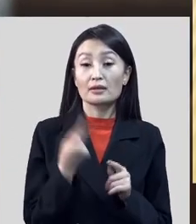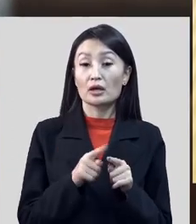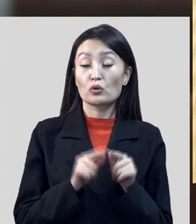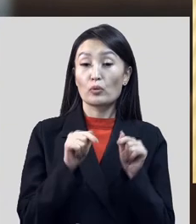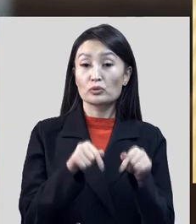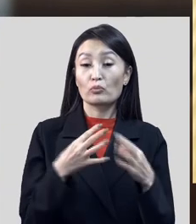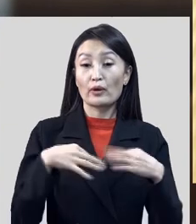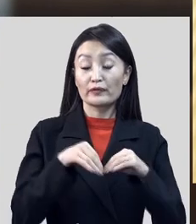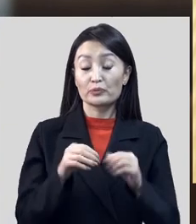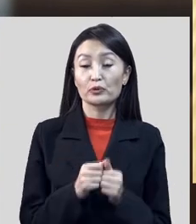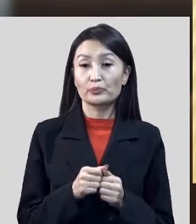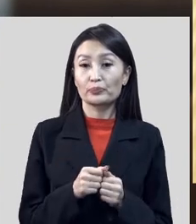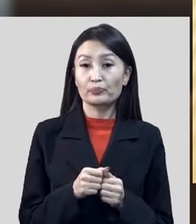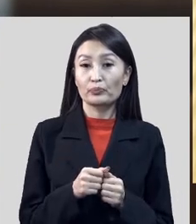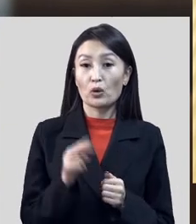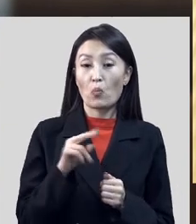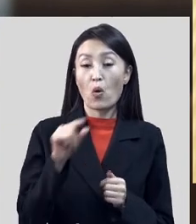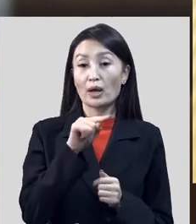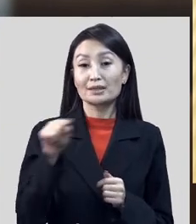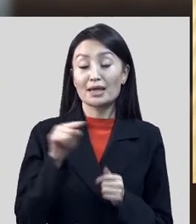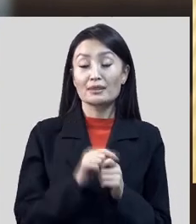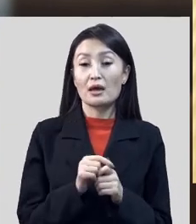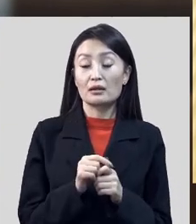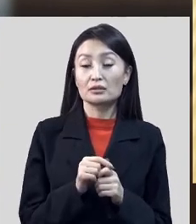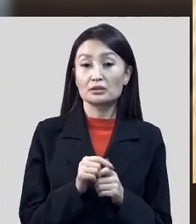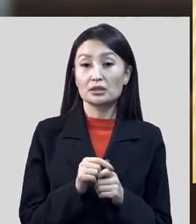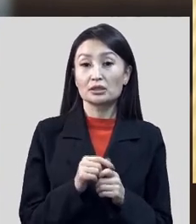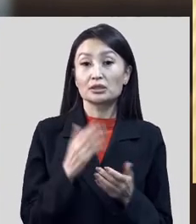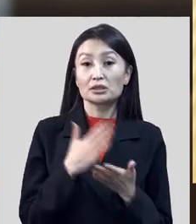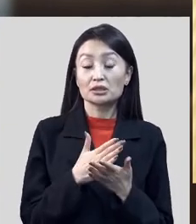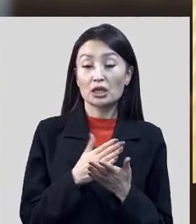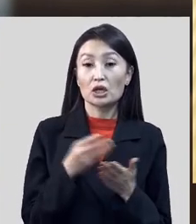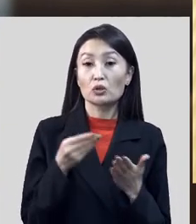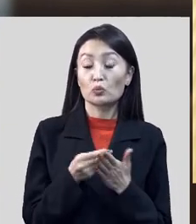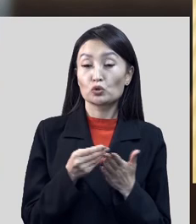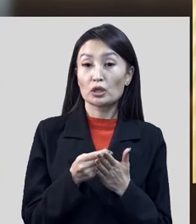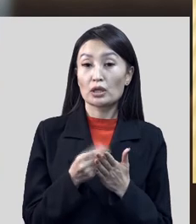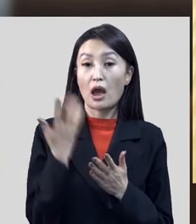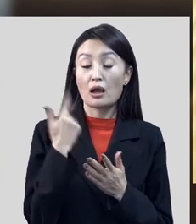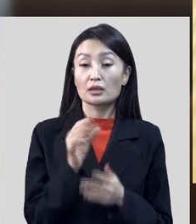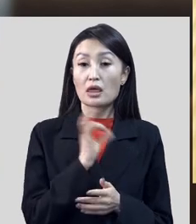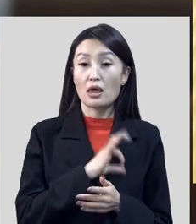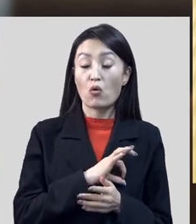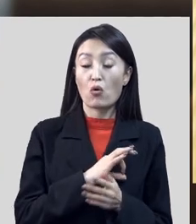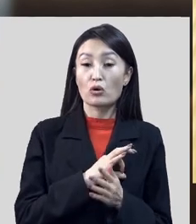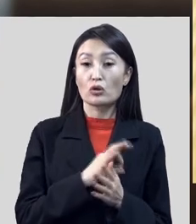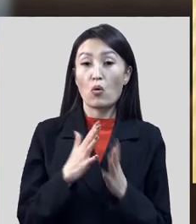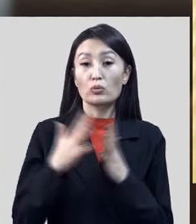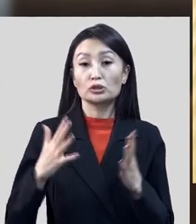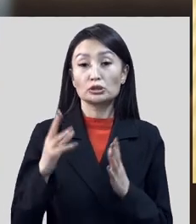поступает в семью по горизонтали состояние бюджета когда доходы превышают